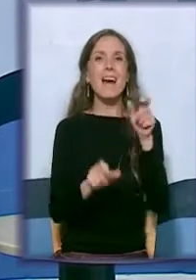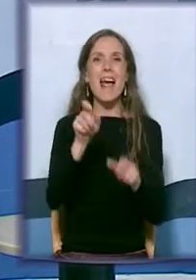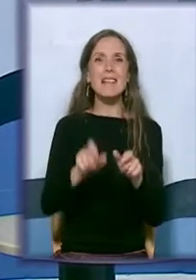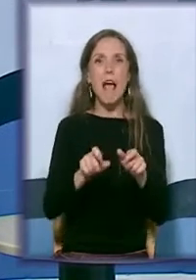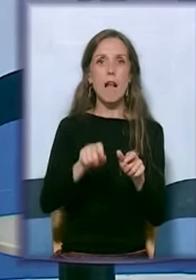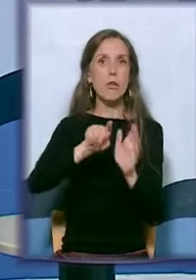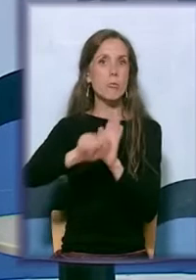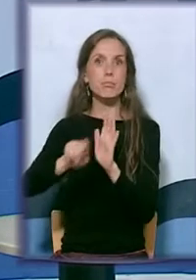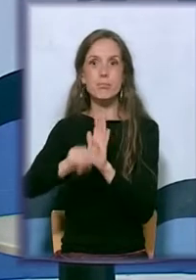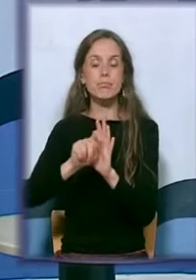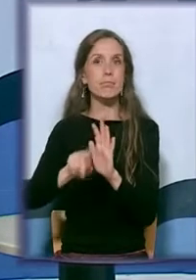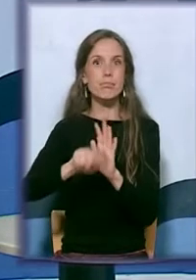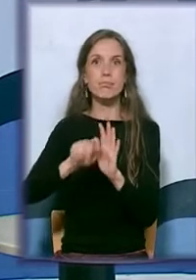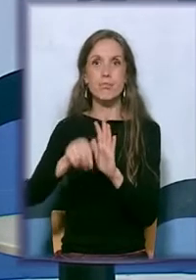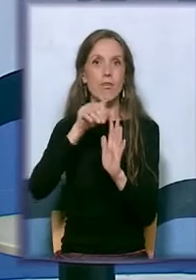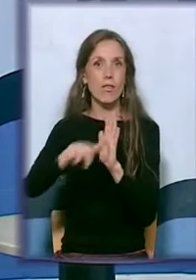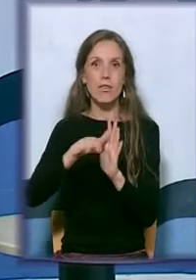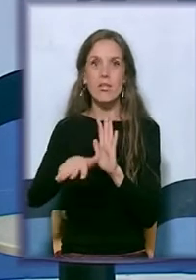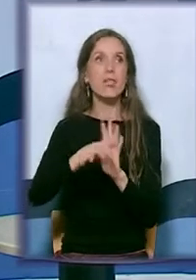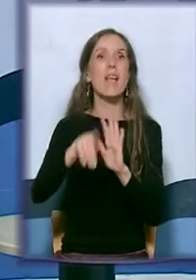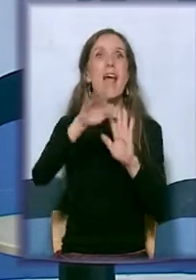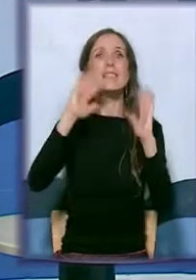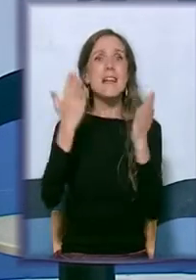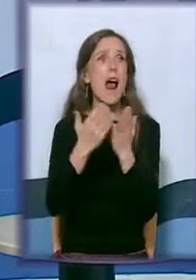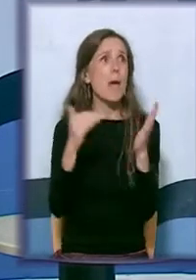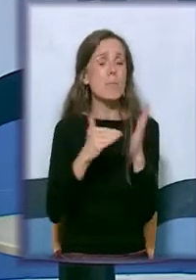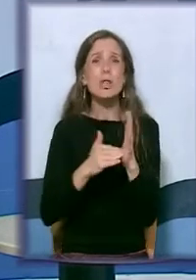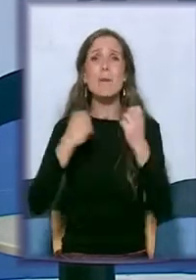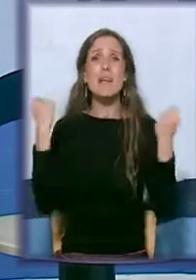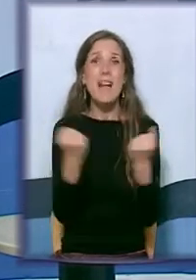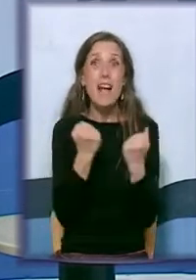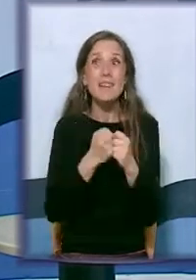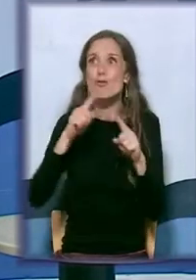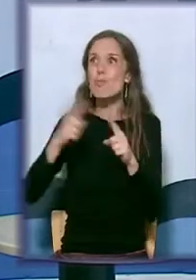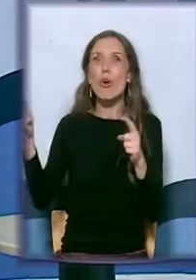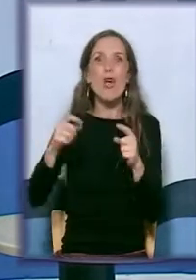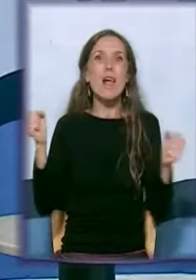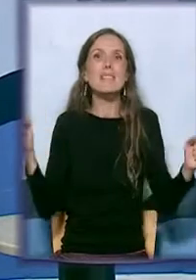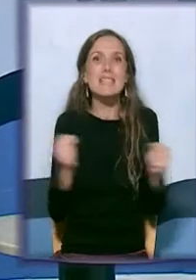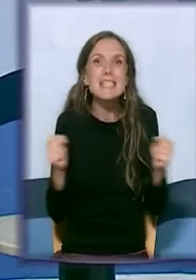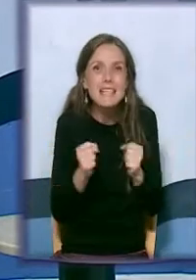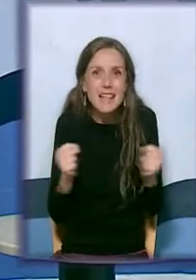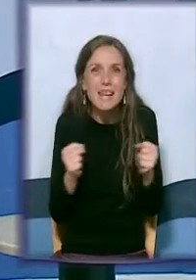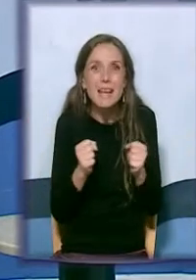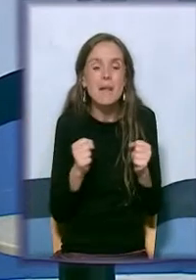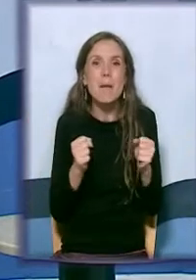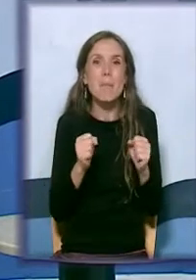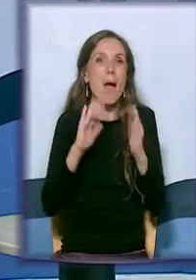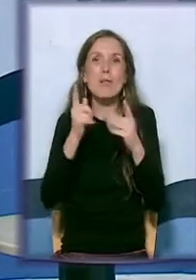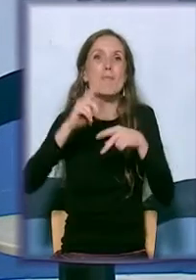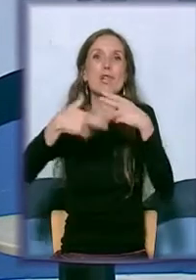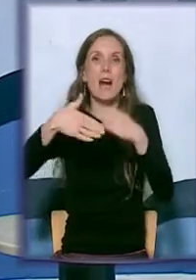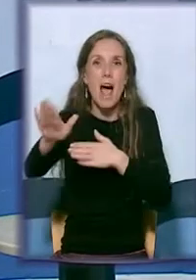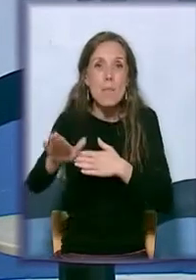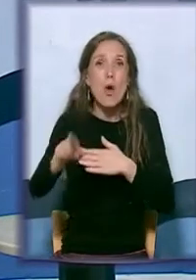koja je potrebna za kretanje, dolazi zima, za aktivnosti na zatvorenom je preko noći bila poplavljena. To kap po kap,